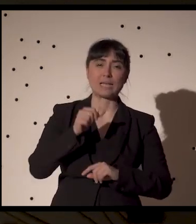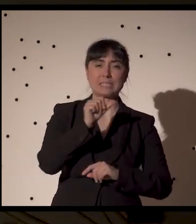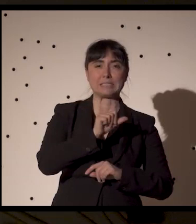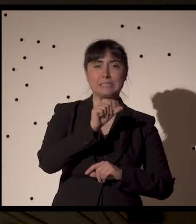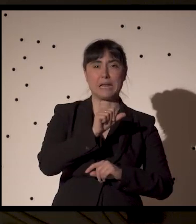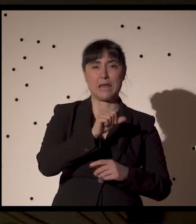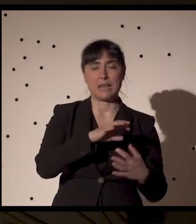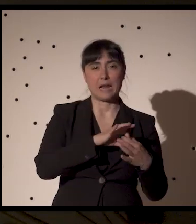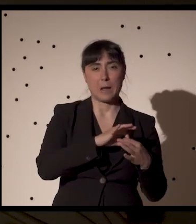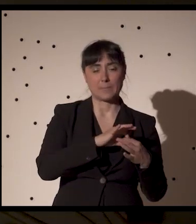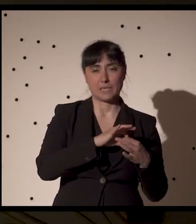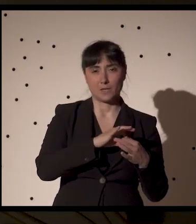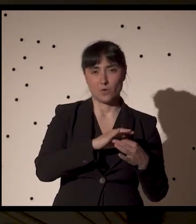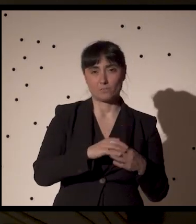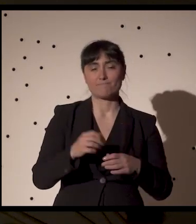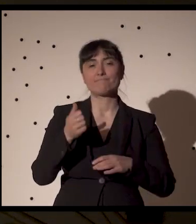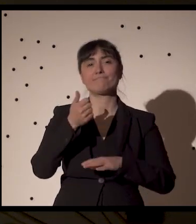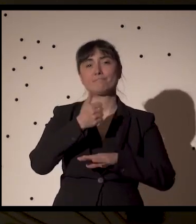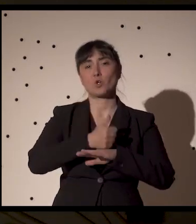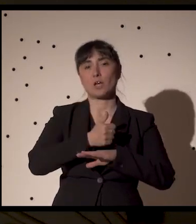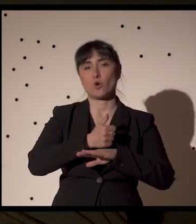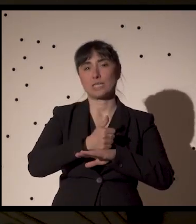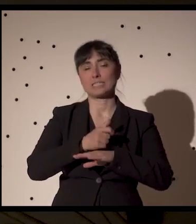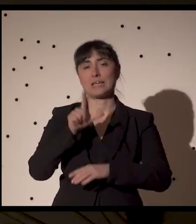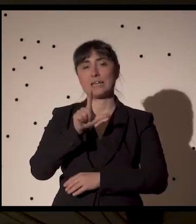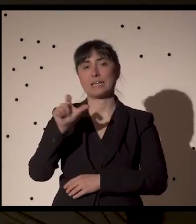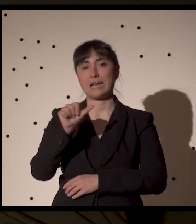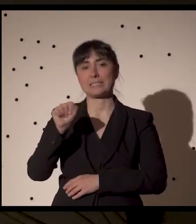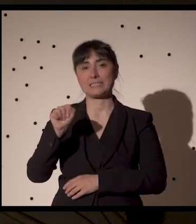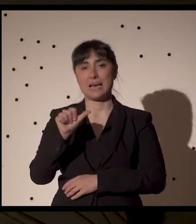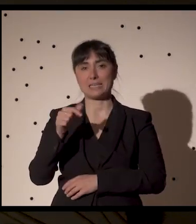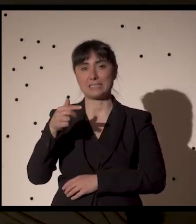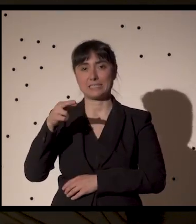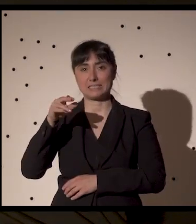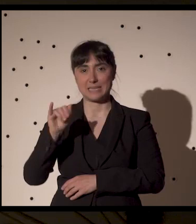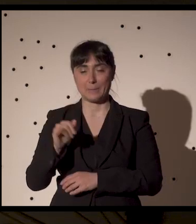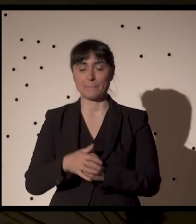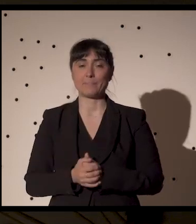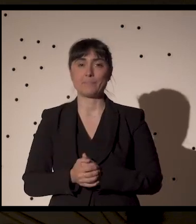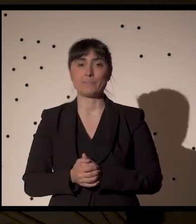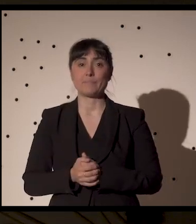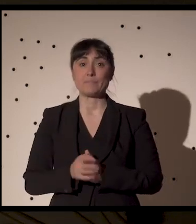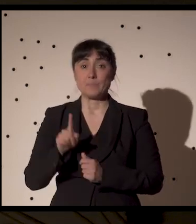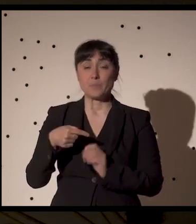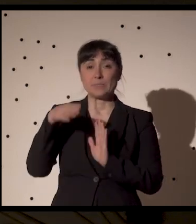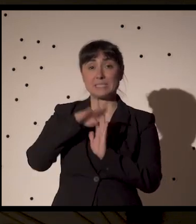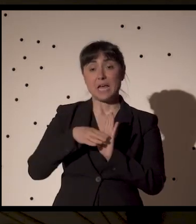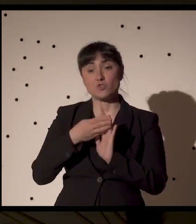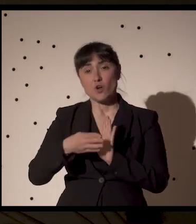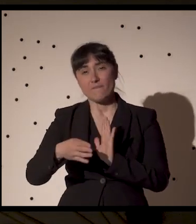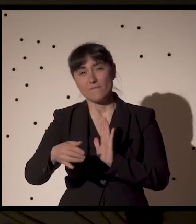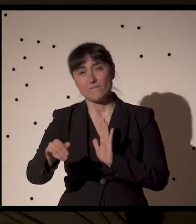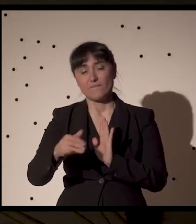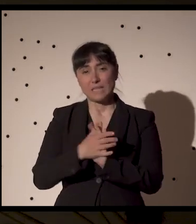interprete Lina Sastri sempre in questo ultimo tratto di stagione l'Antonio Cleopatra di William